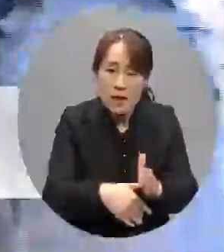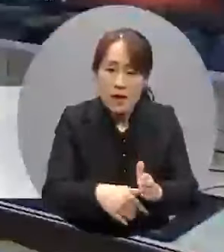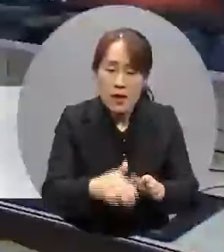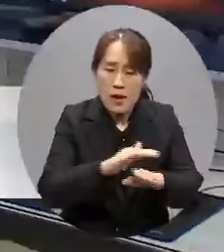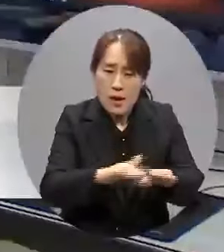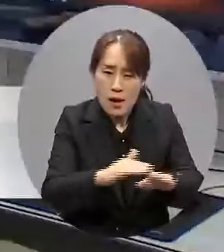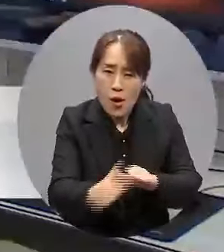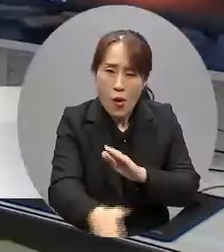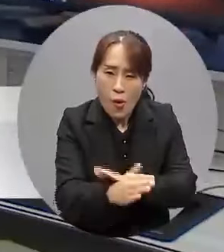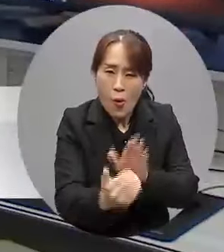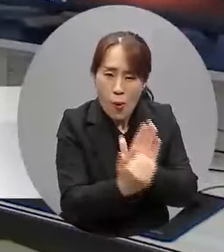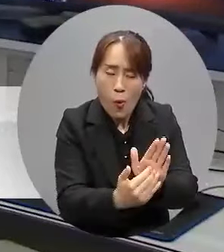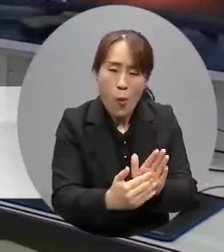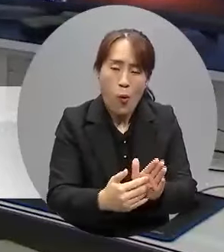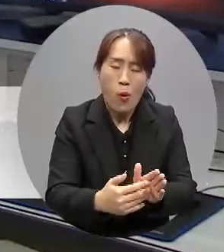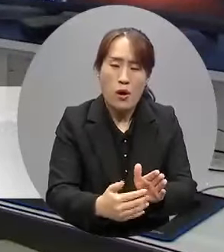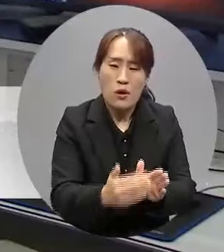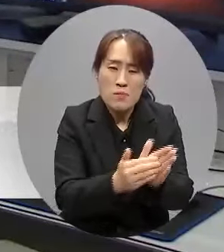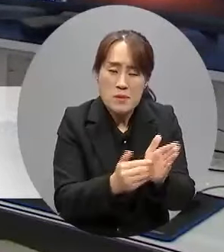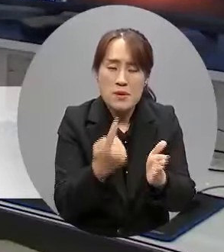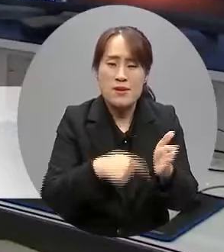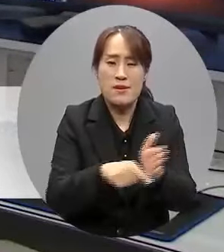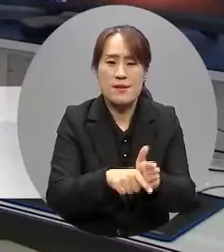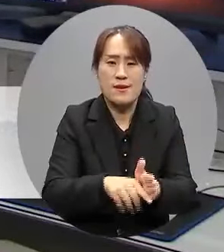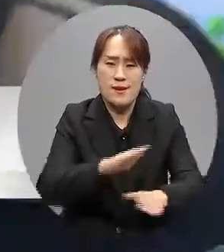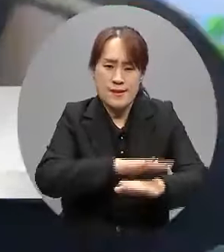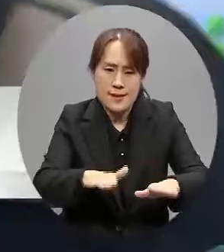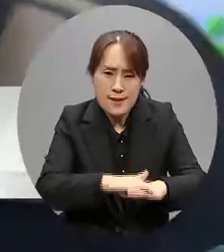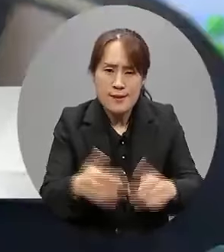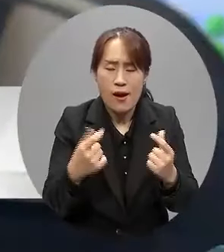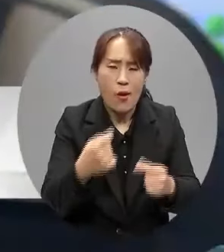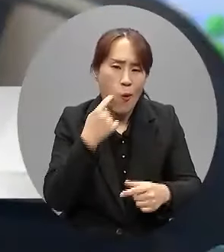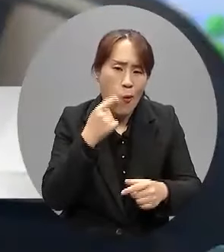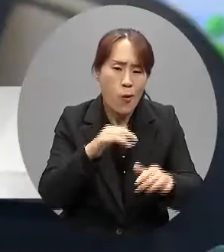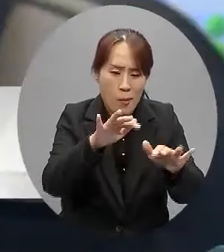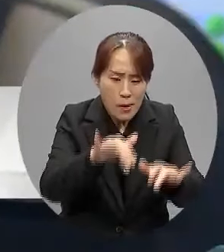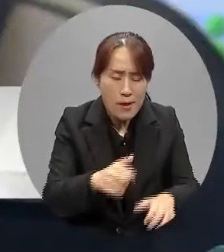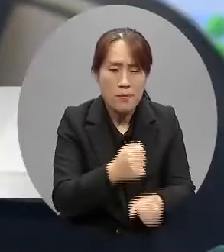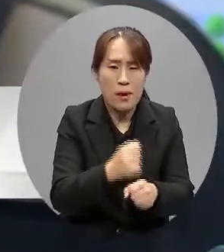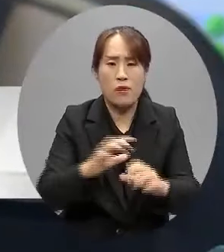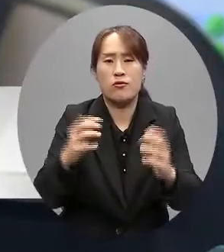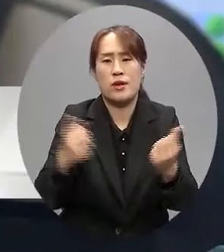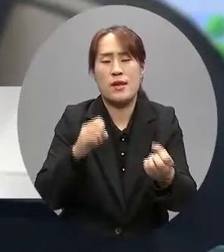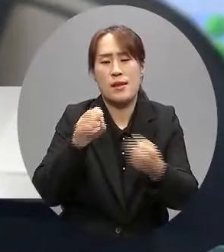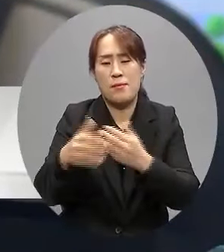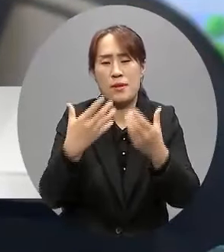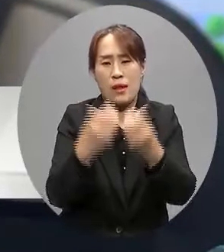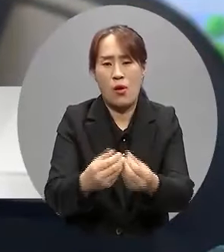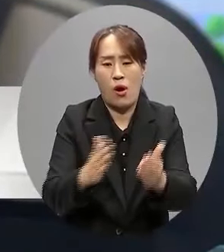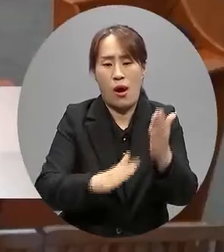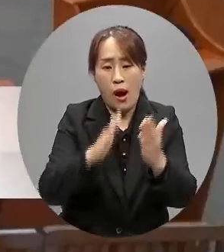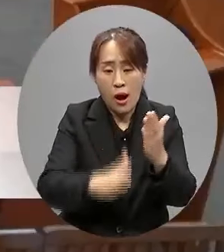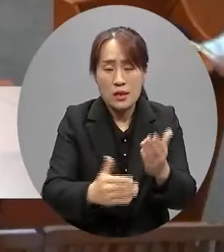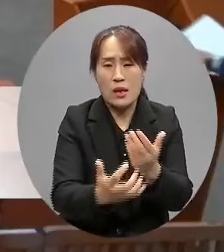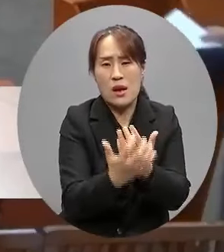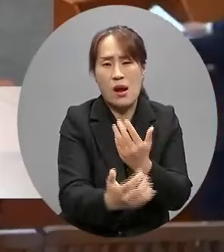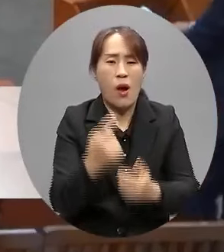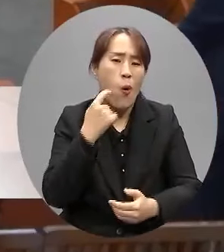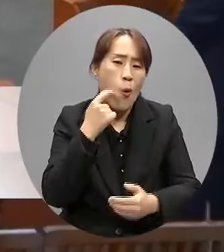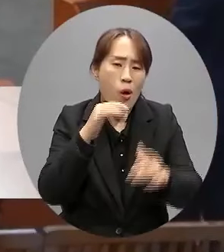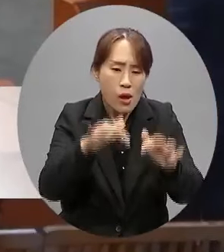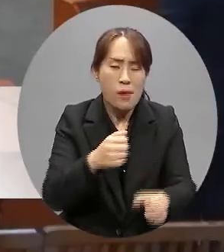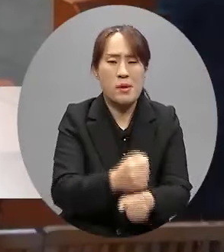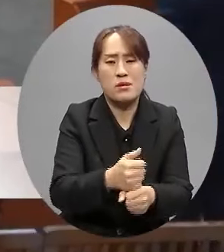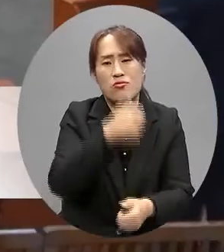감추기 위해 마치 대응을 잘한 것처럼 119 상황 보고서와 국회 답변자료 등 공문서를 허위성 혐의를